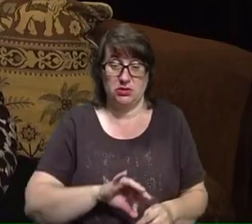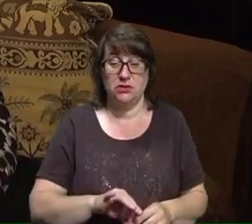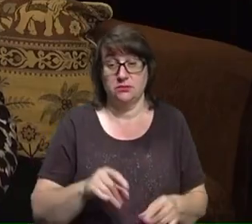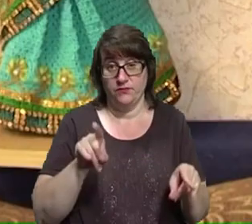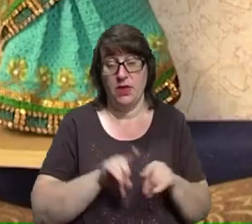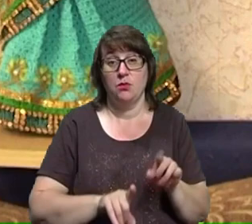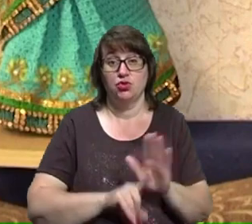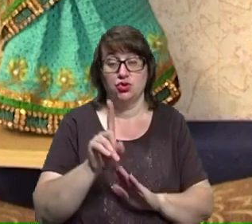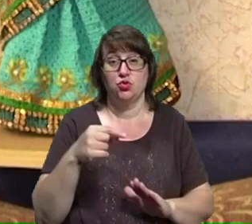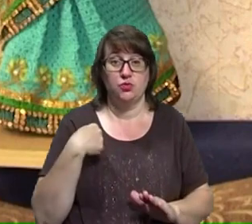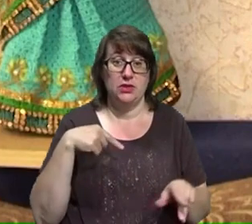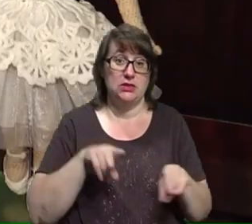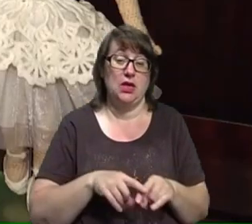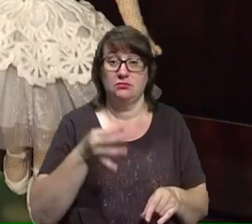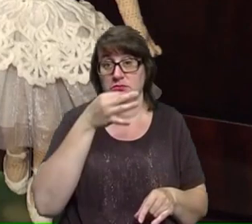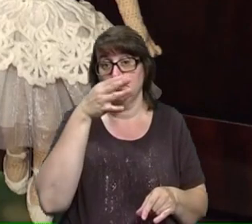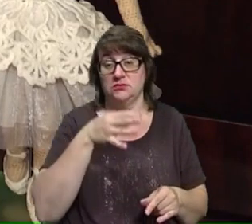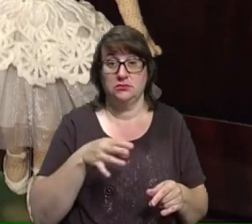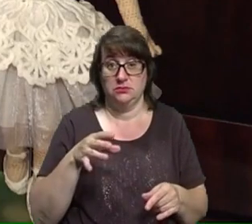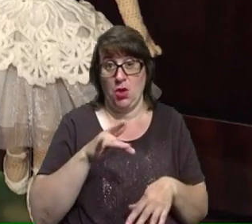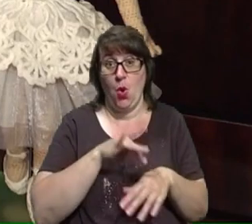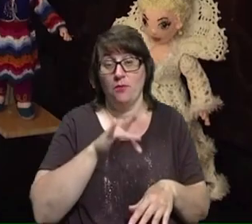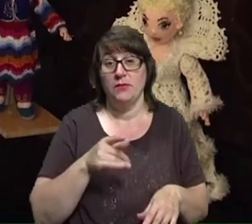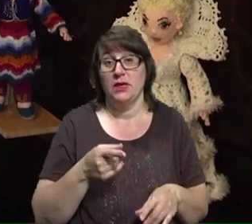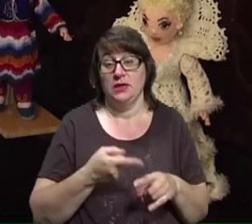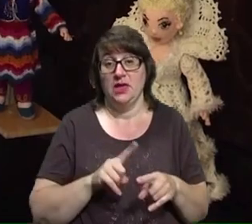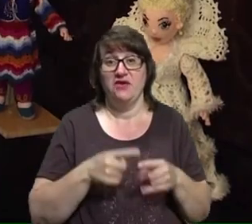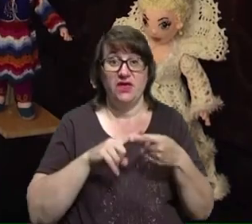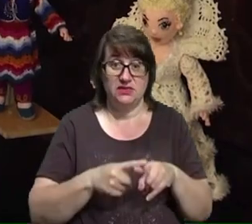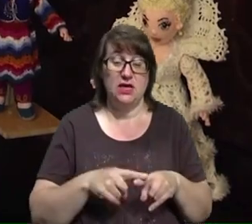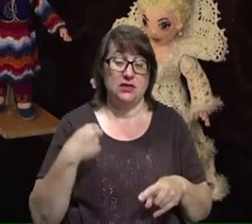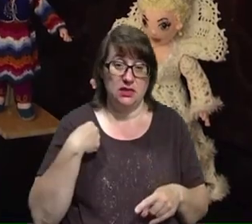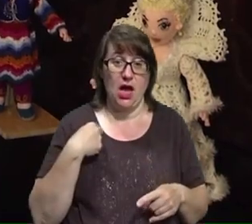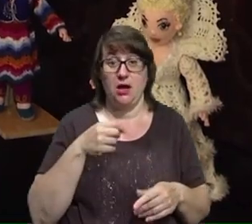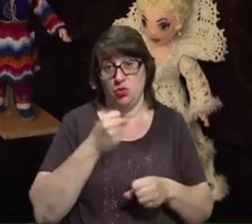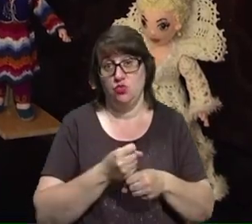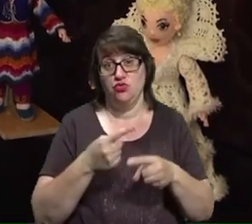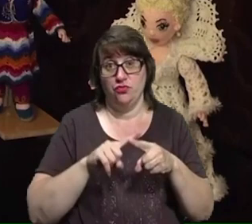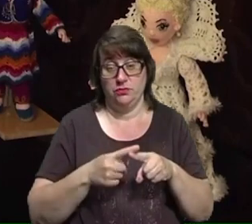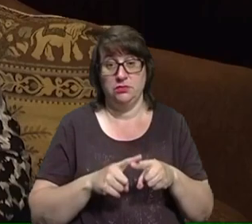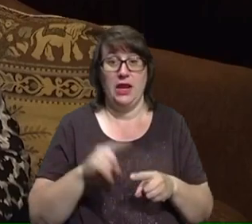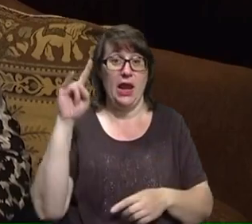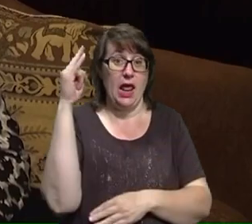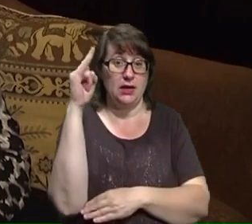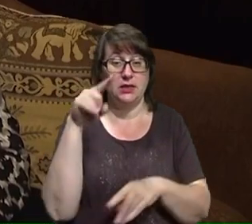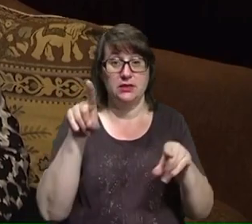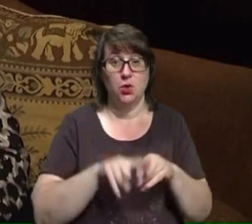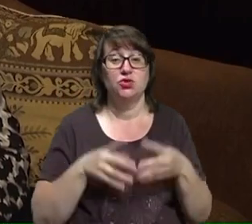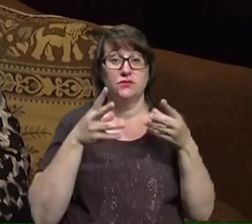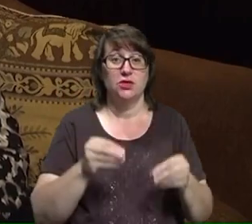таке в'язання, моє хобі, і роблю ляльки. А ще на вибір хобі вплинув карантин. Тому